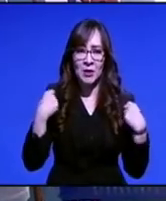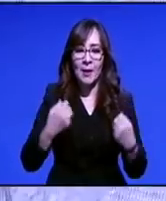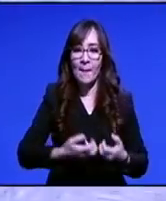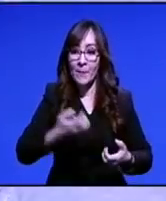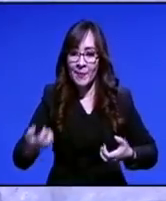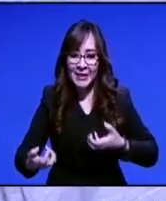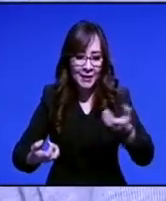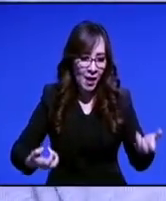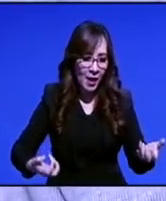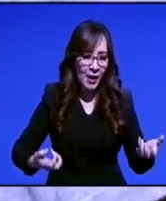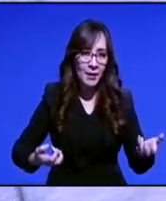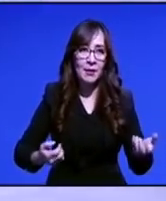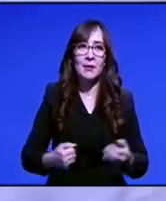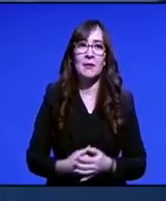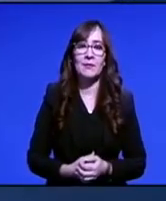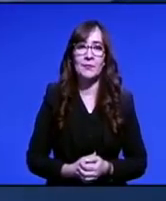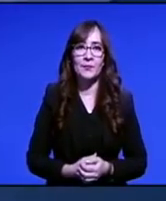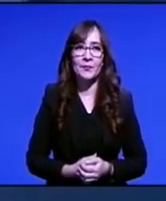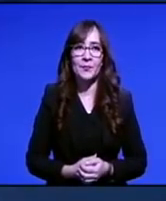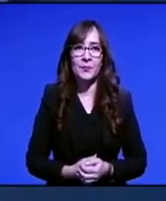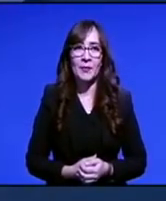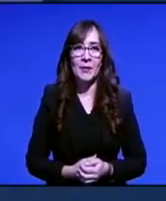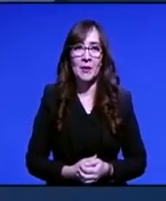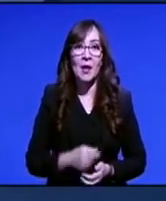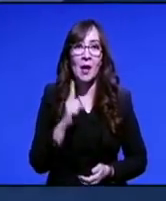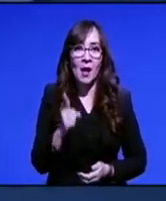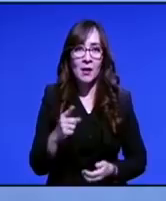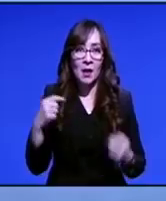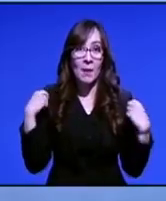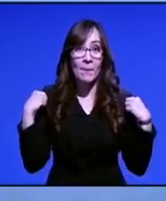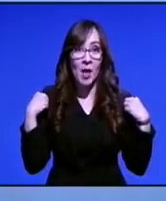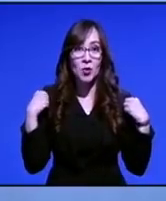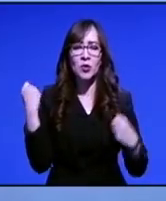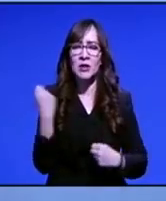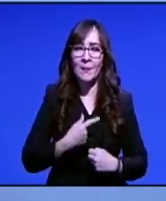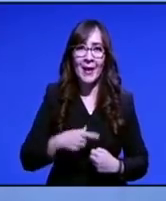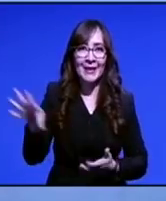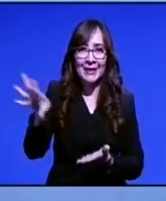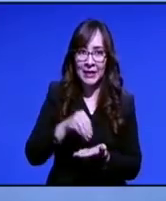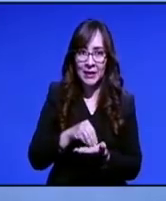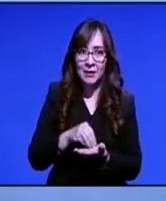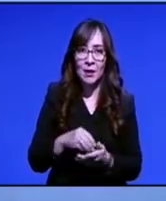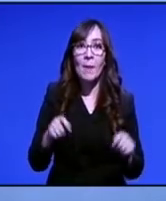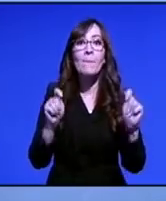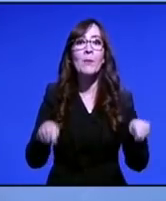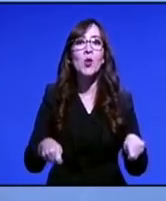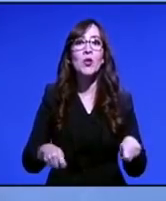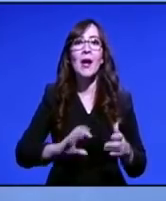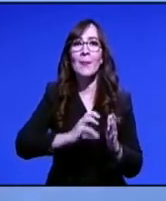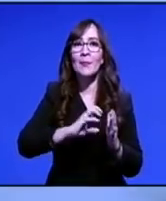yang rentan dengan mesin cuci. Dan supaya baju segera kering, maka digunakan mesin pengering pakaian.